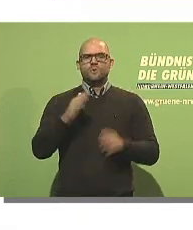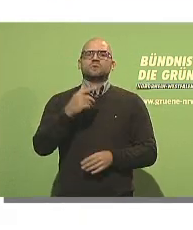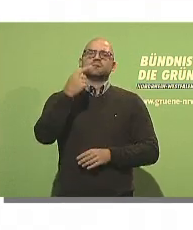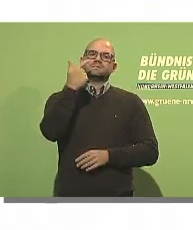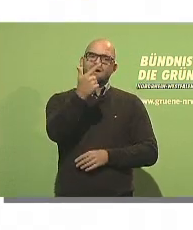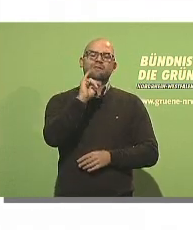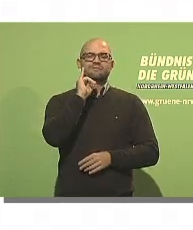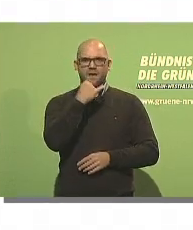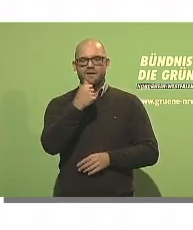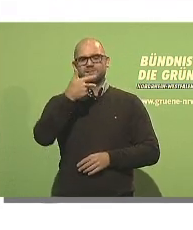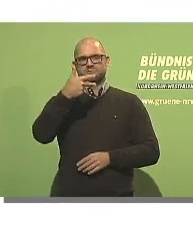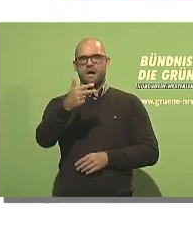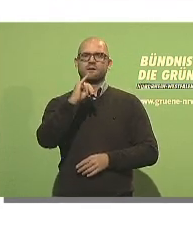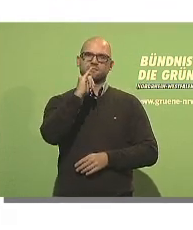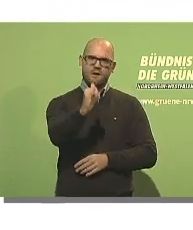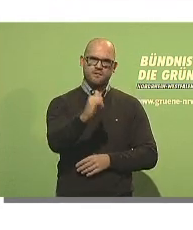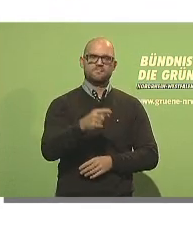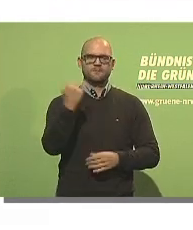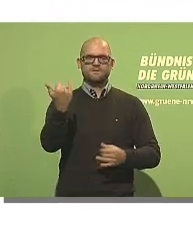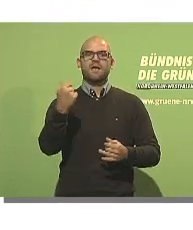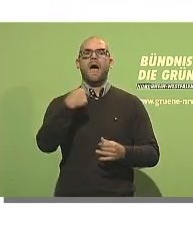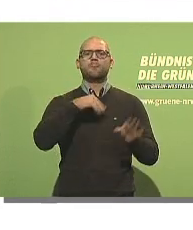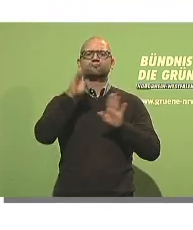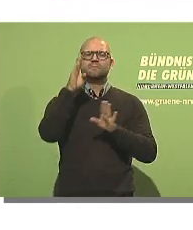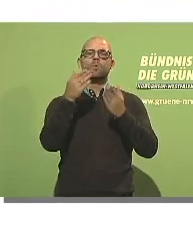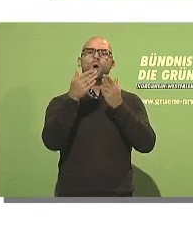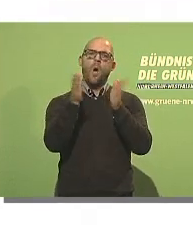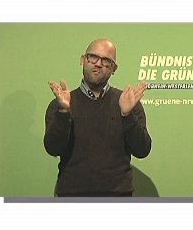ihr für Bärbel Höhn. Die Abstimmung ist eröffnet.